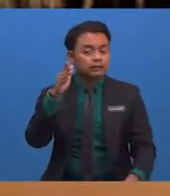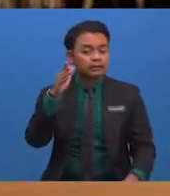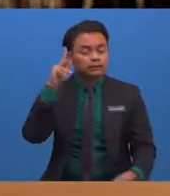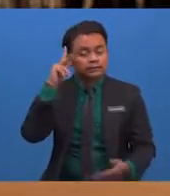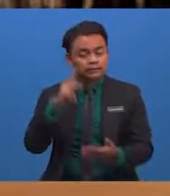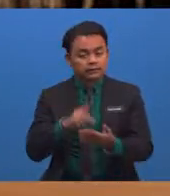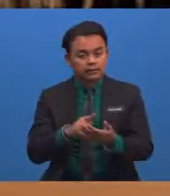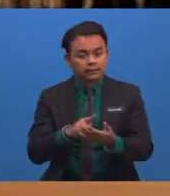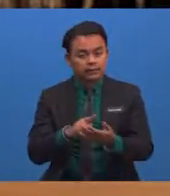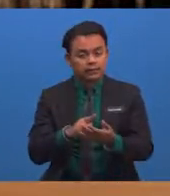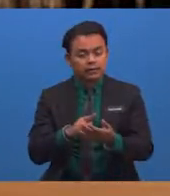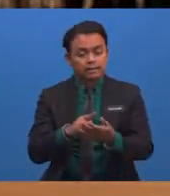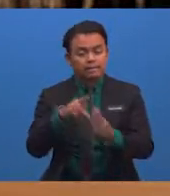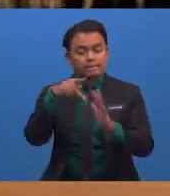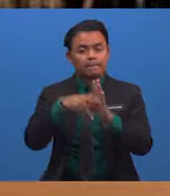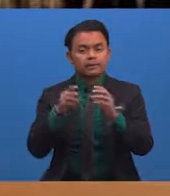Khalifah Abbasiyah.